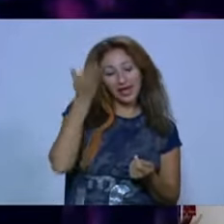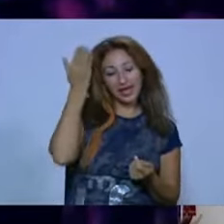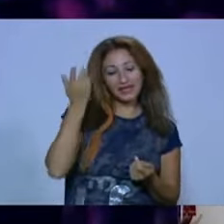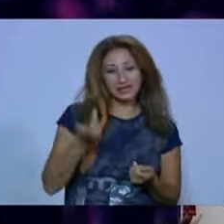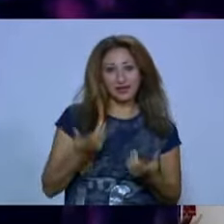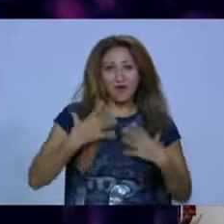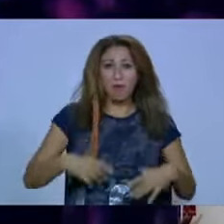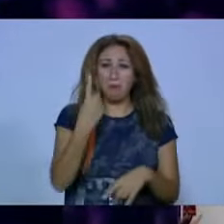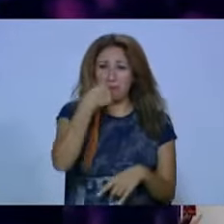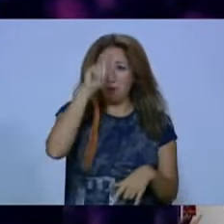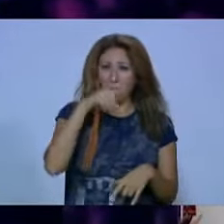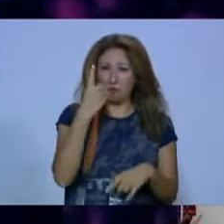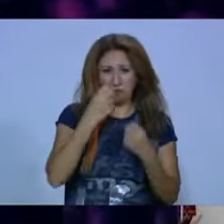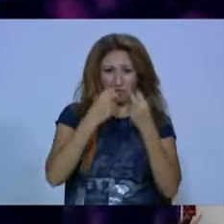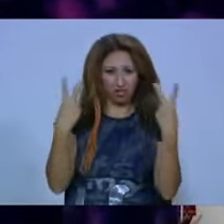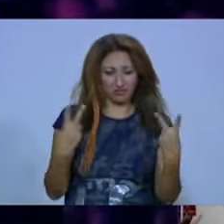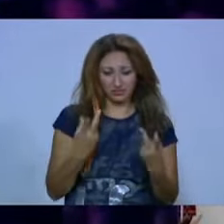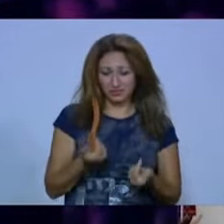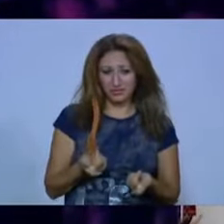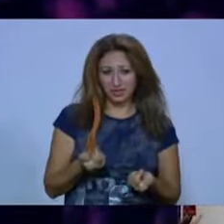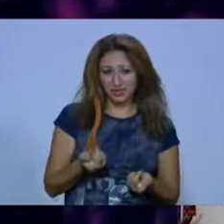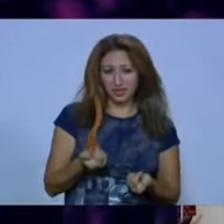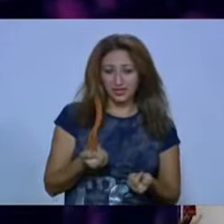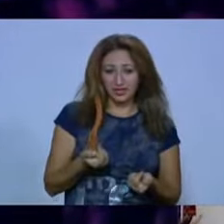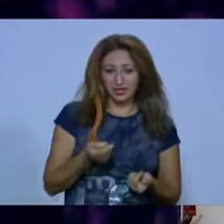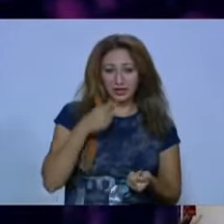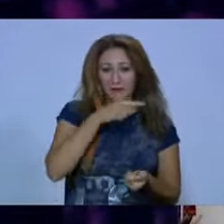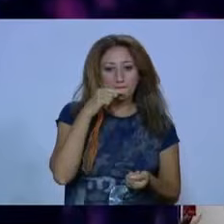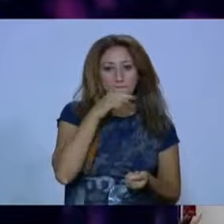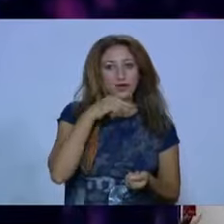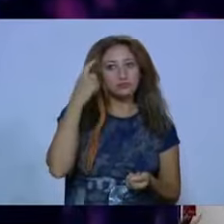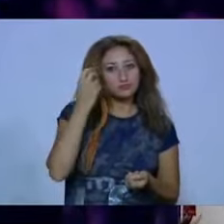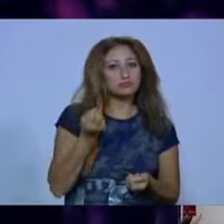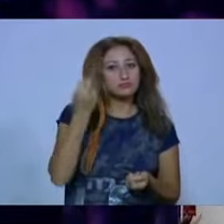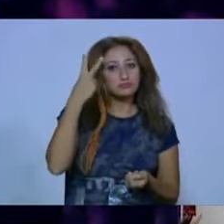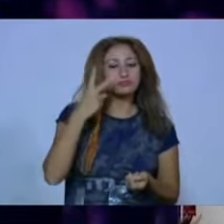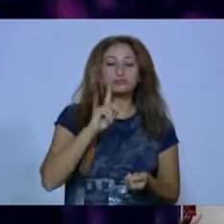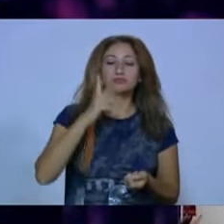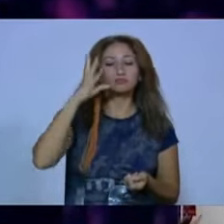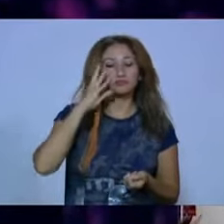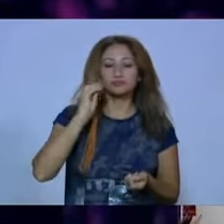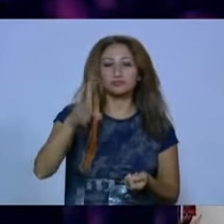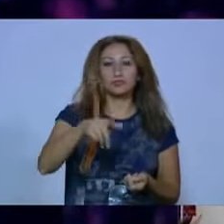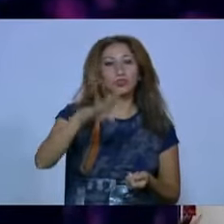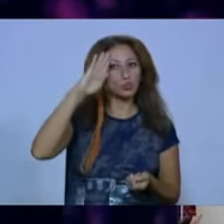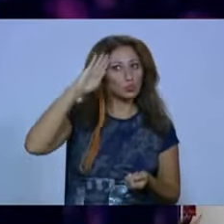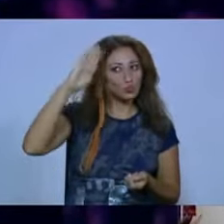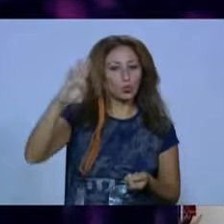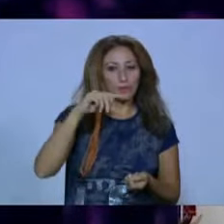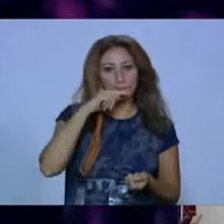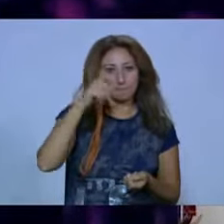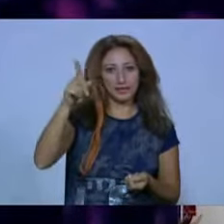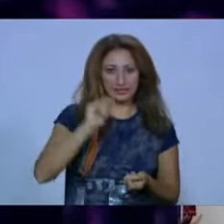وبعدين بتلبس لبسه واحده. فالحقيقه لما يكون في فكره زي دي انا بحييها، واتصور